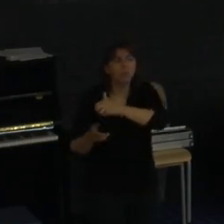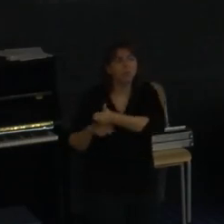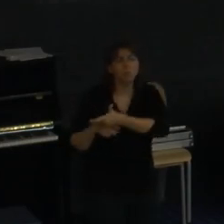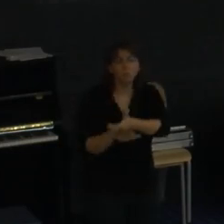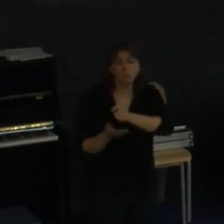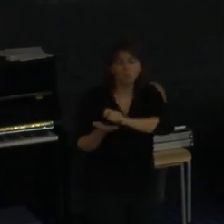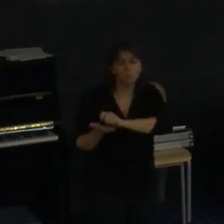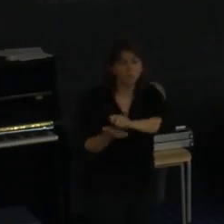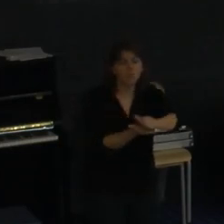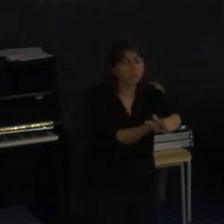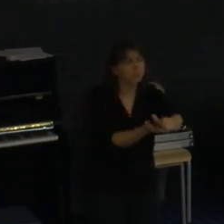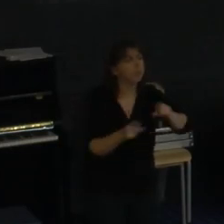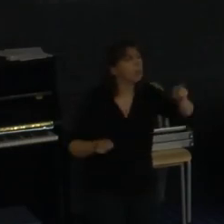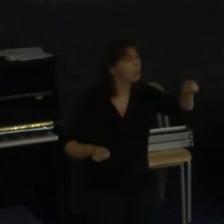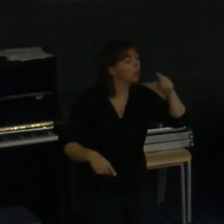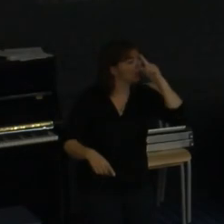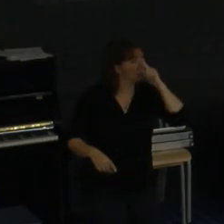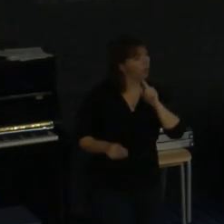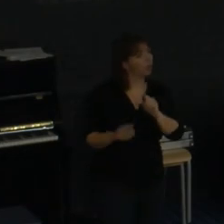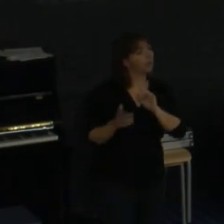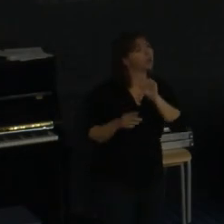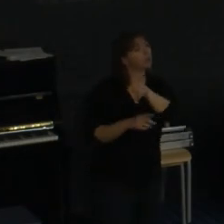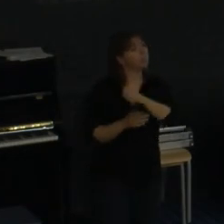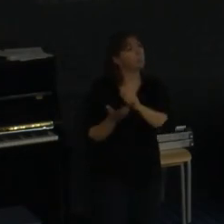Bah, tu sélectionnes le process puisque chaque process a un identifiant.